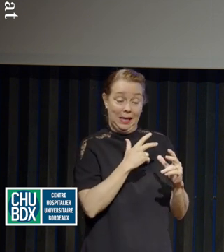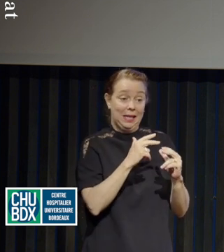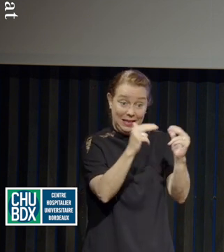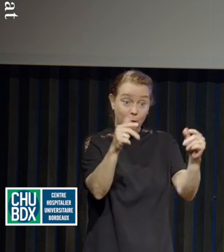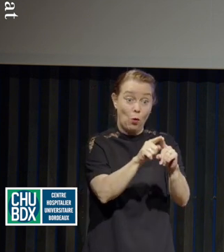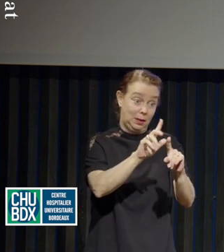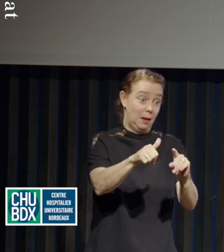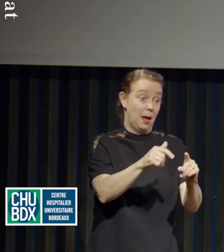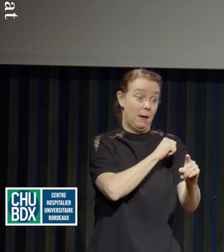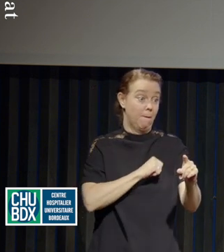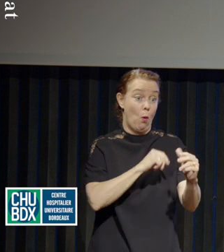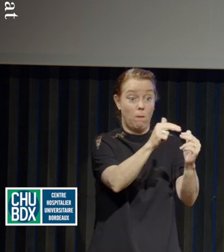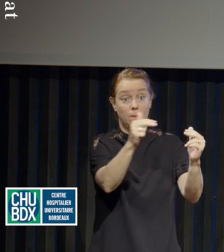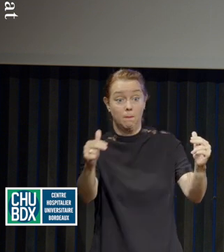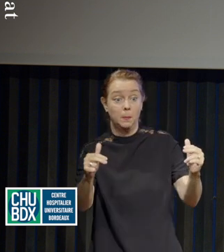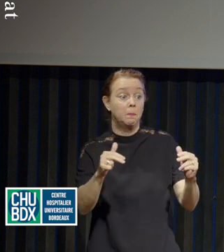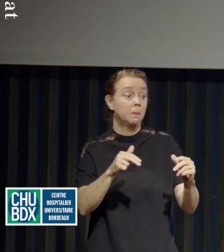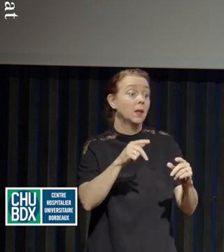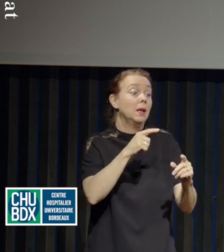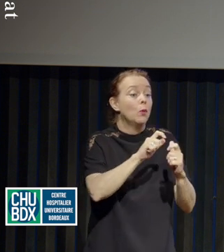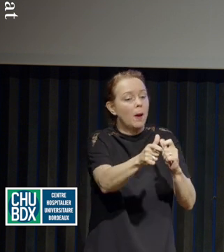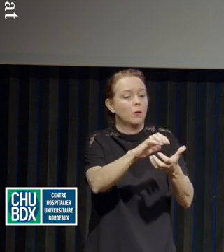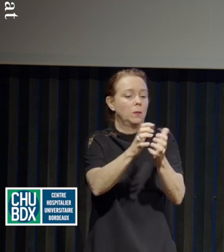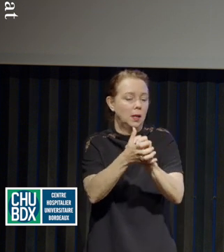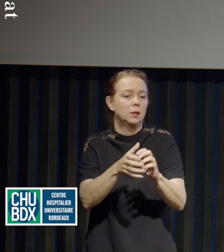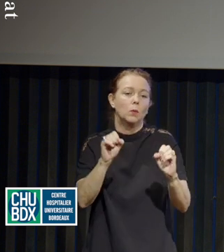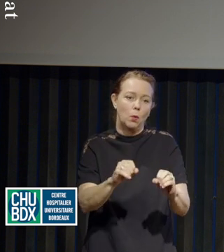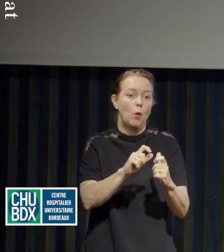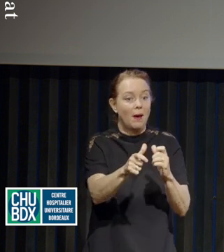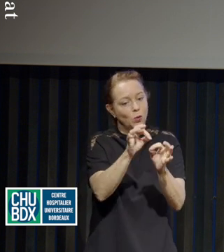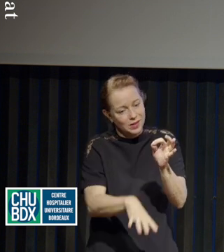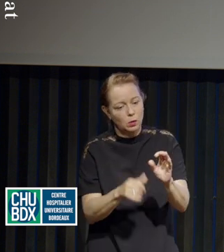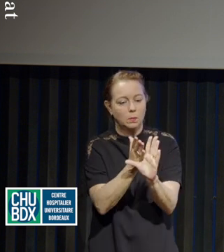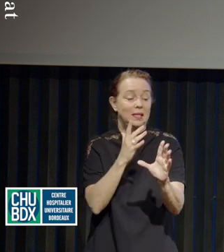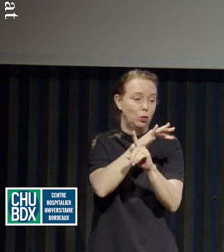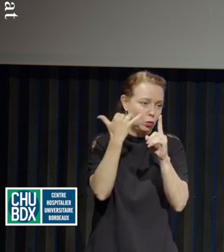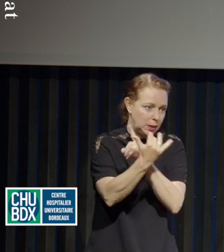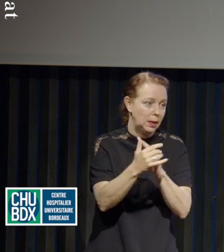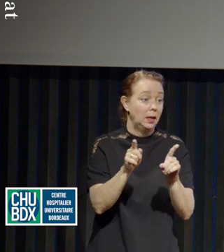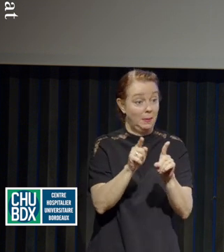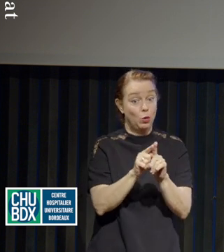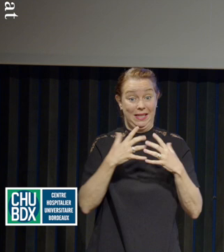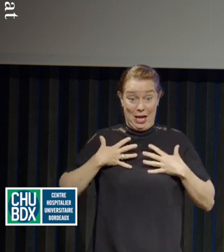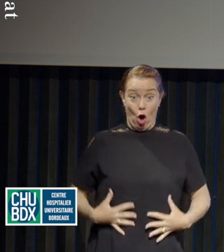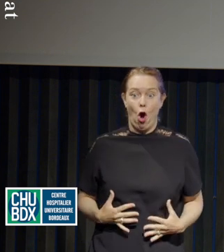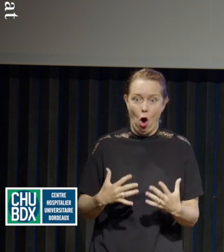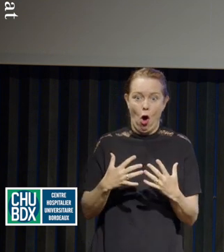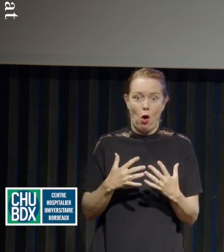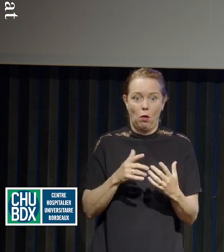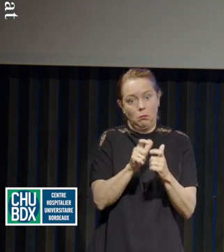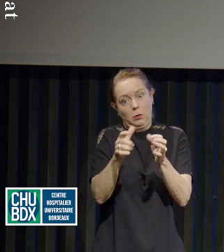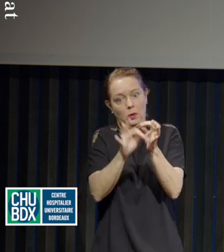et des complications qui peuvent être des complications, comme on l'a vu, psychosociales, mais également somatiques. Et ça, c'est un élément